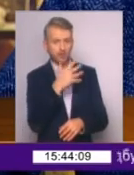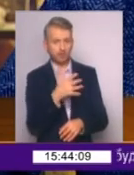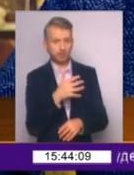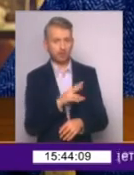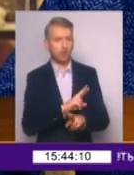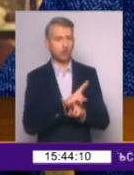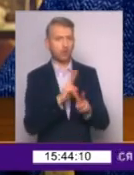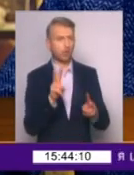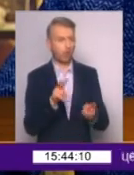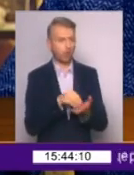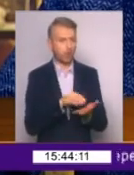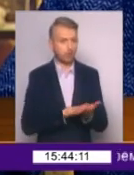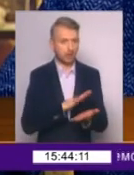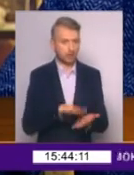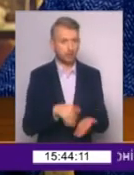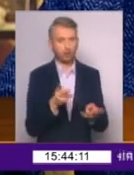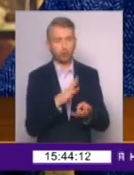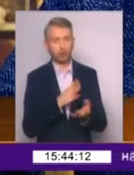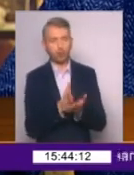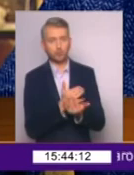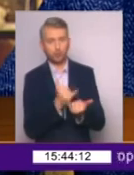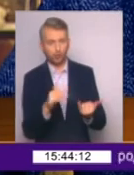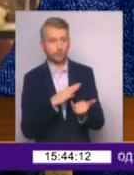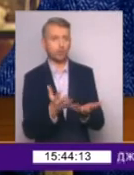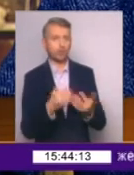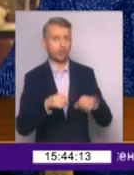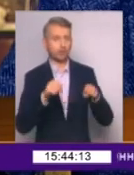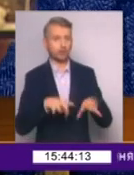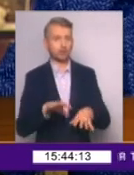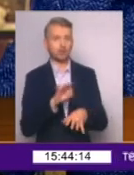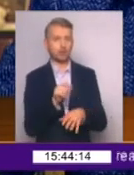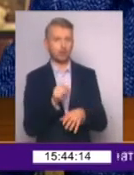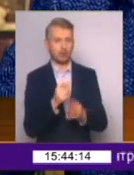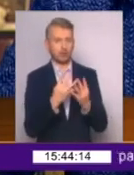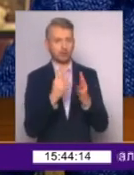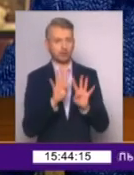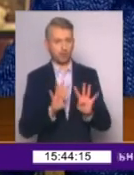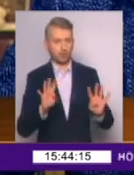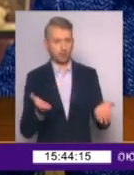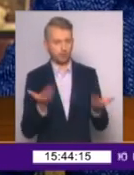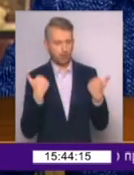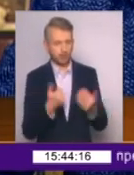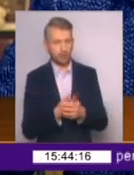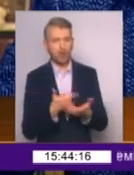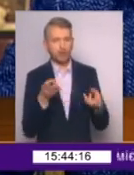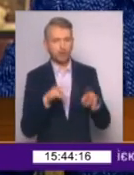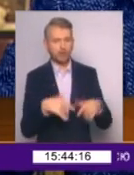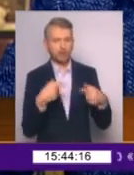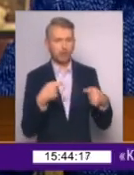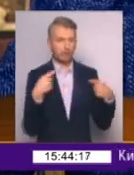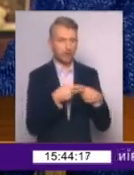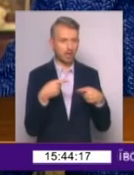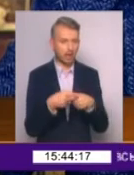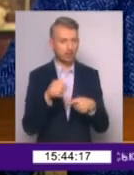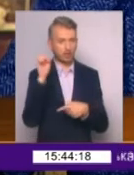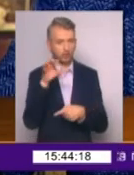не на балансі, йому треба було когось обслуговувати, було прийнято відповідне рішення про його демонтаж. Залишили тільки там, де перекрестки, де світлофори